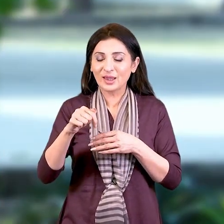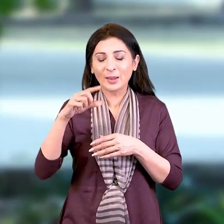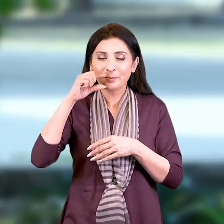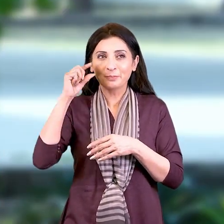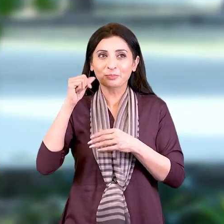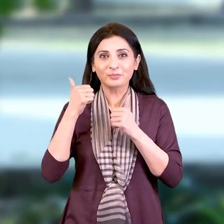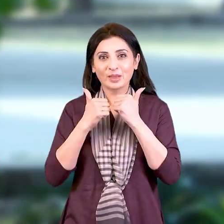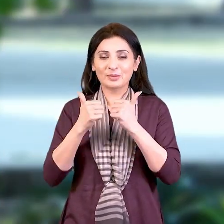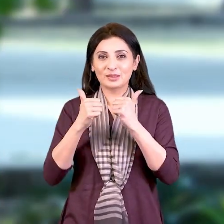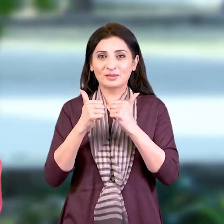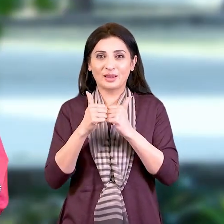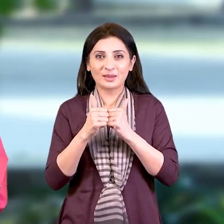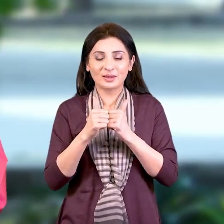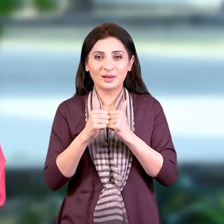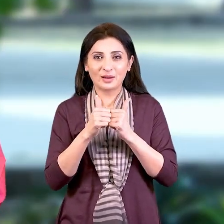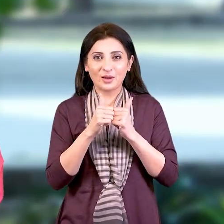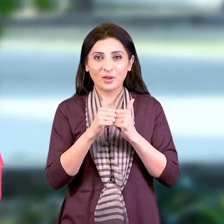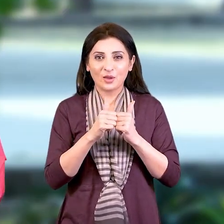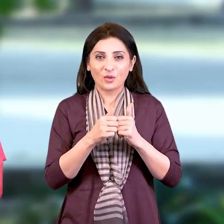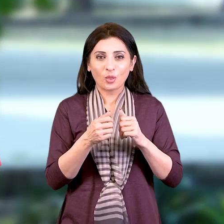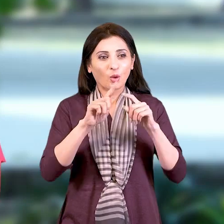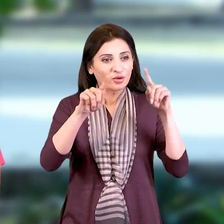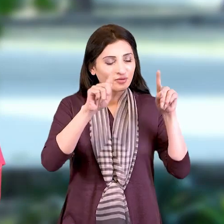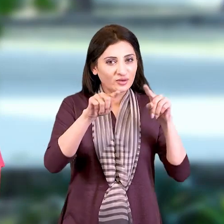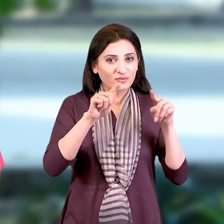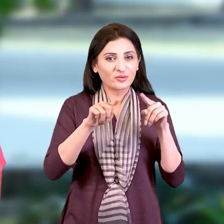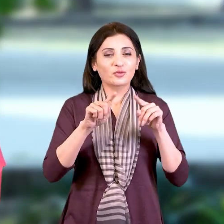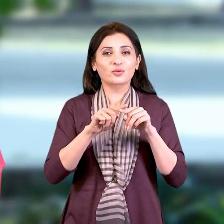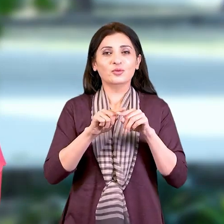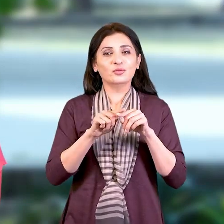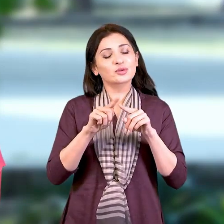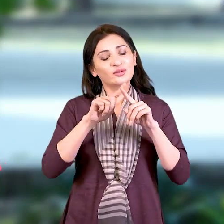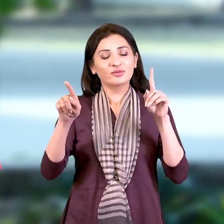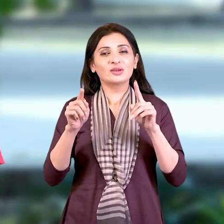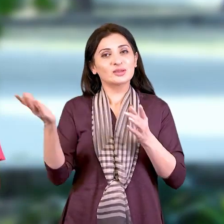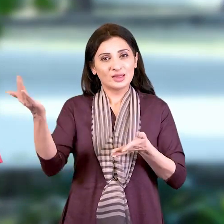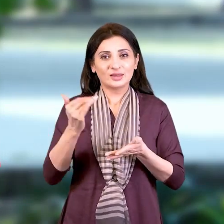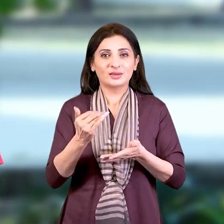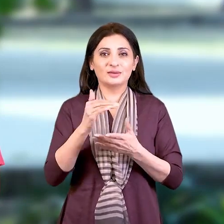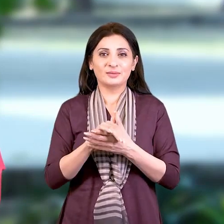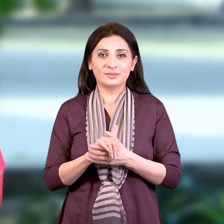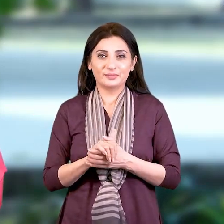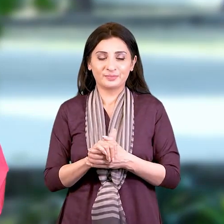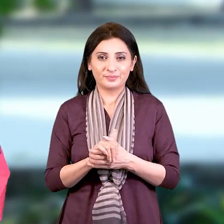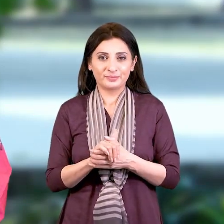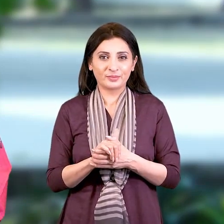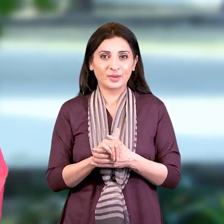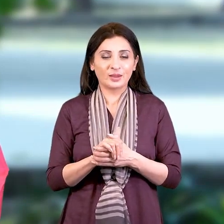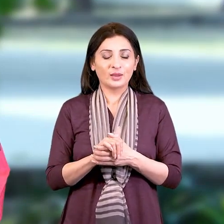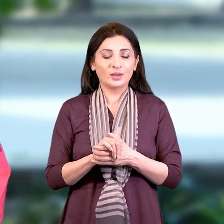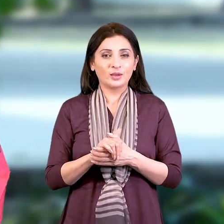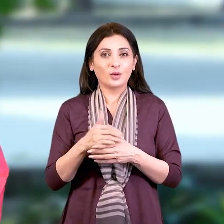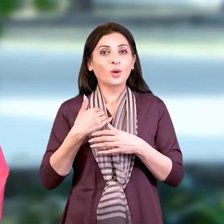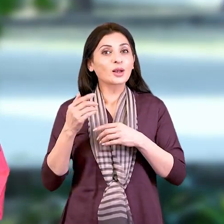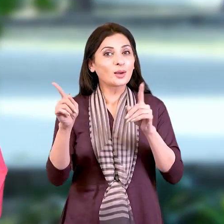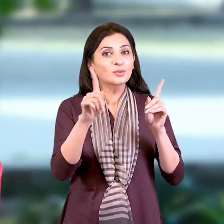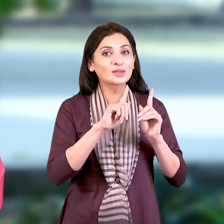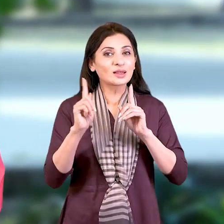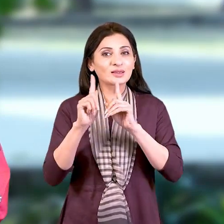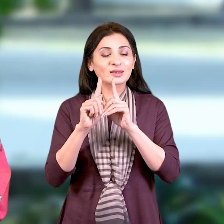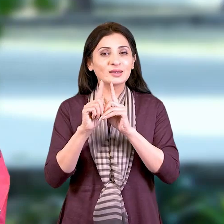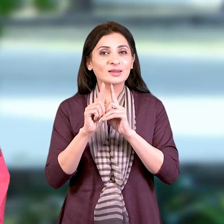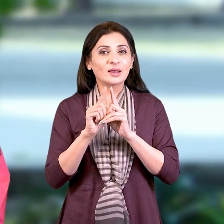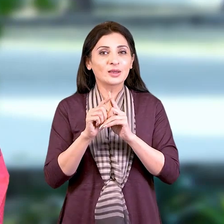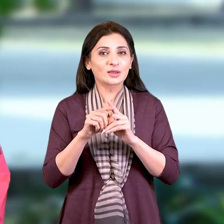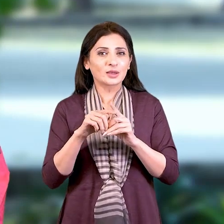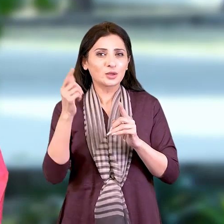बहुत different चीज़ लेकर आ रहे थे. And then when we also decided to bring out a Neapolitan style pizza, which not a lot of people over here are doing, and then we were